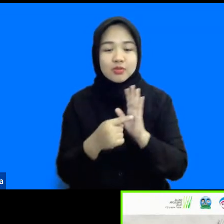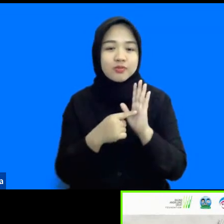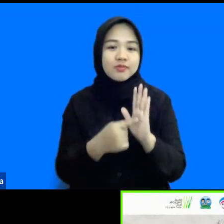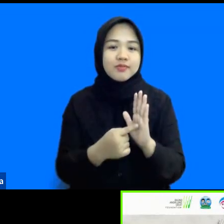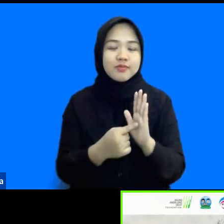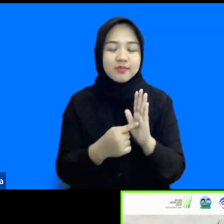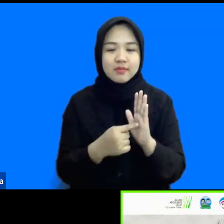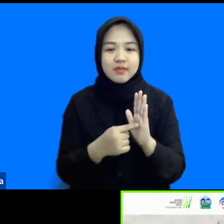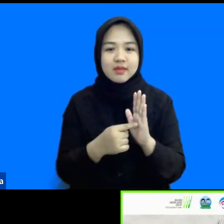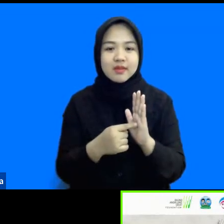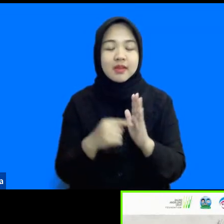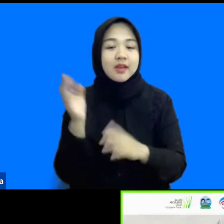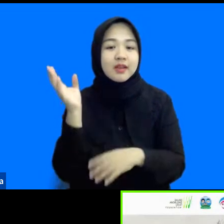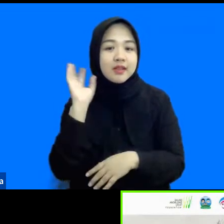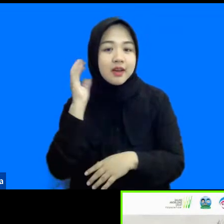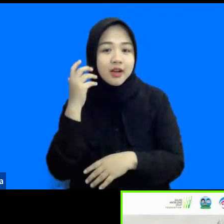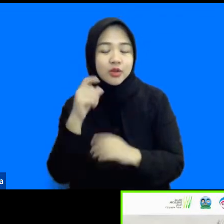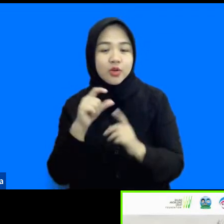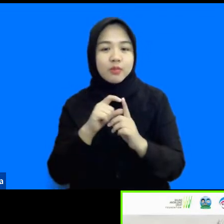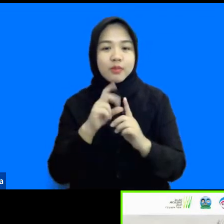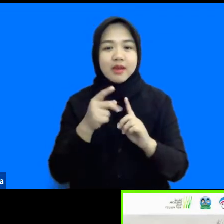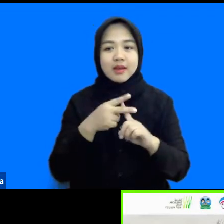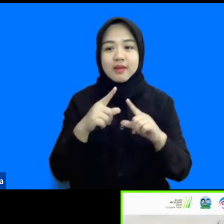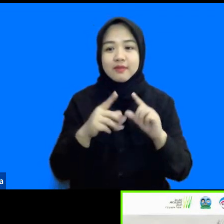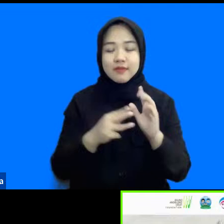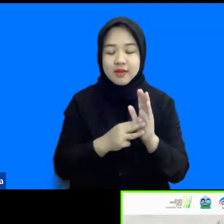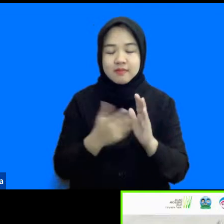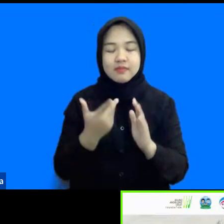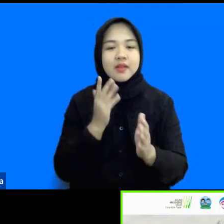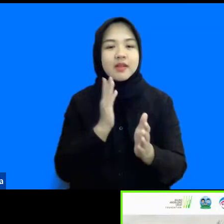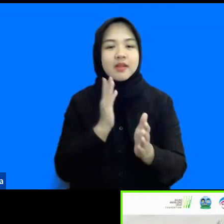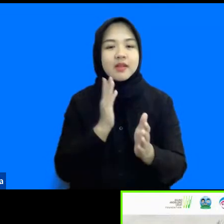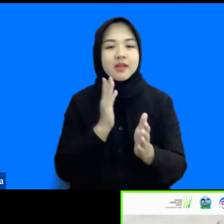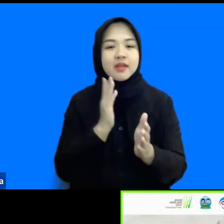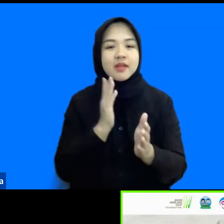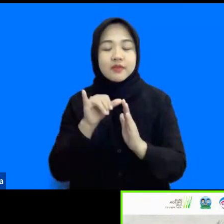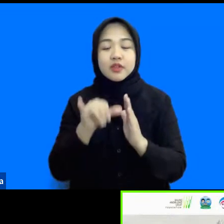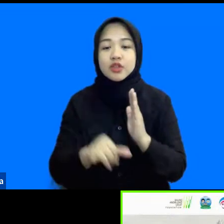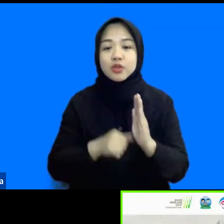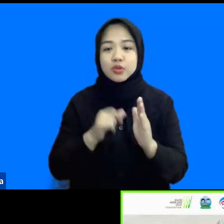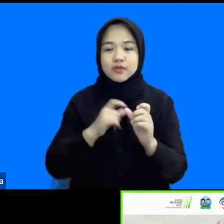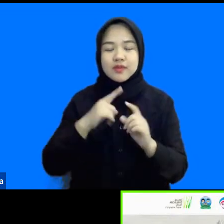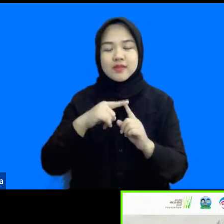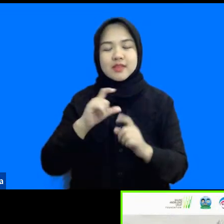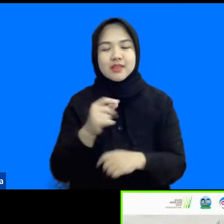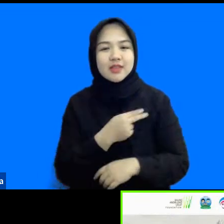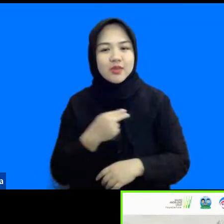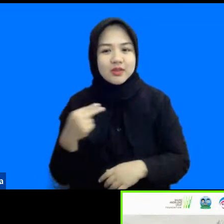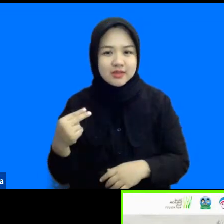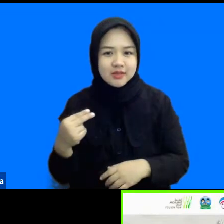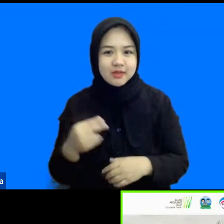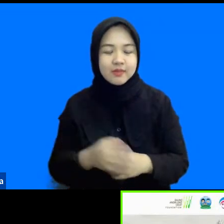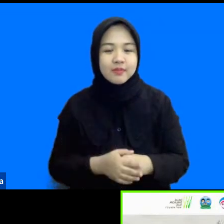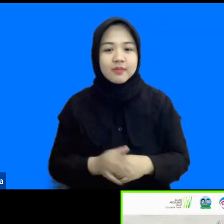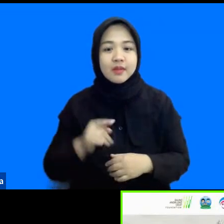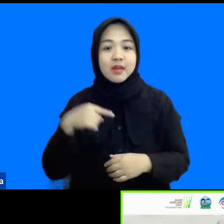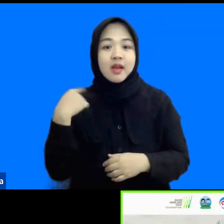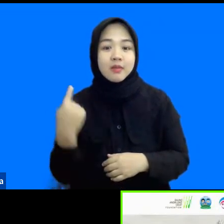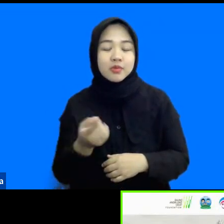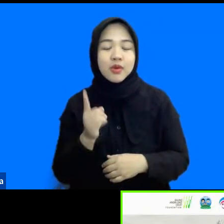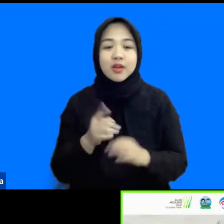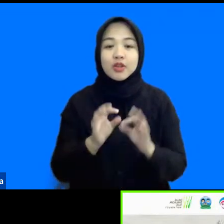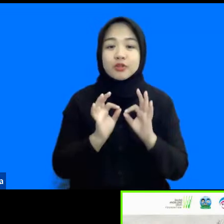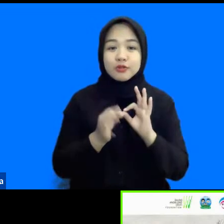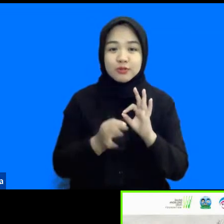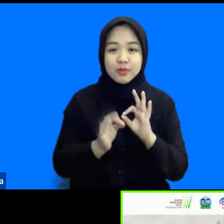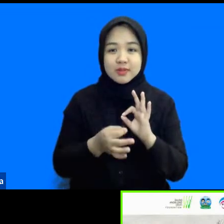melalui siaran radio PRFM dan juga live streaming melalui YouTube Save the Children Indonesia. Kami pun menyediakan juru